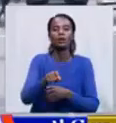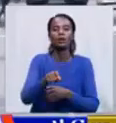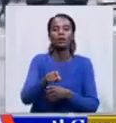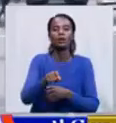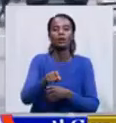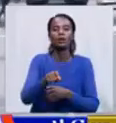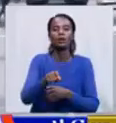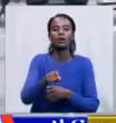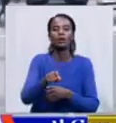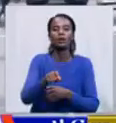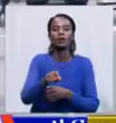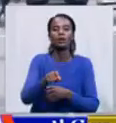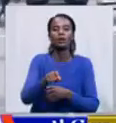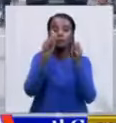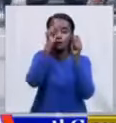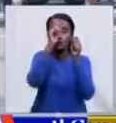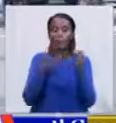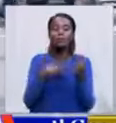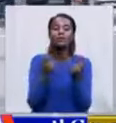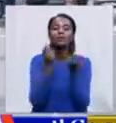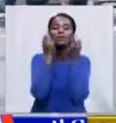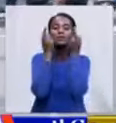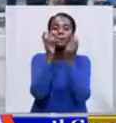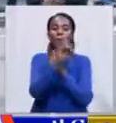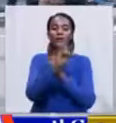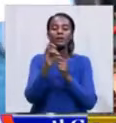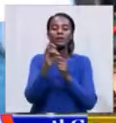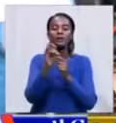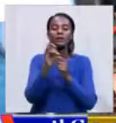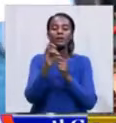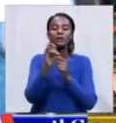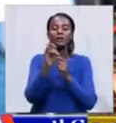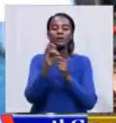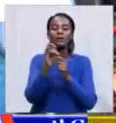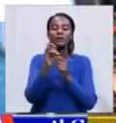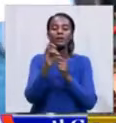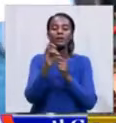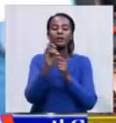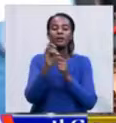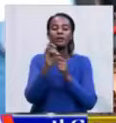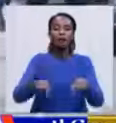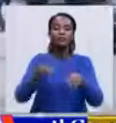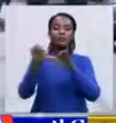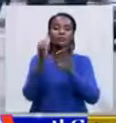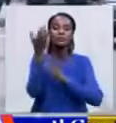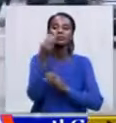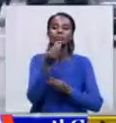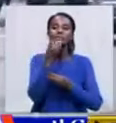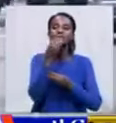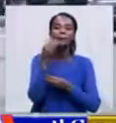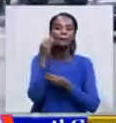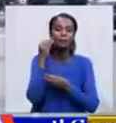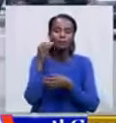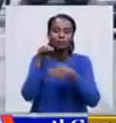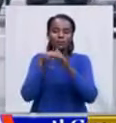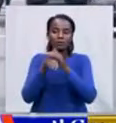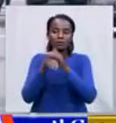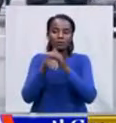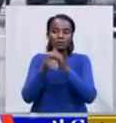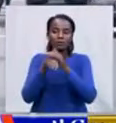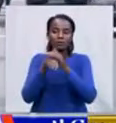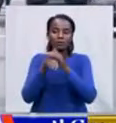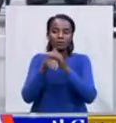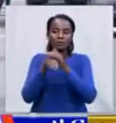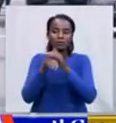እሽታን አስከፊነት ሰው ይገነዘባል እንጂ ተግባራዊ ያደረገ አይደለም ያለው። ዛሬ ስናደርግ የነበረው ምግብ ቤቶች ላይ መግባት፣ ቡና የሚጠጣበት ቦታ